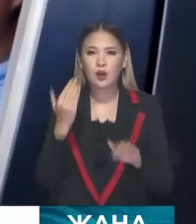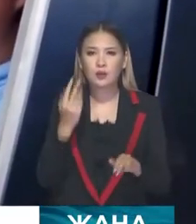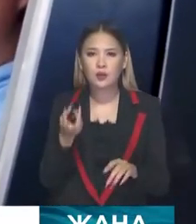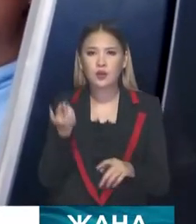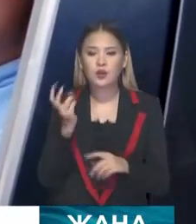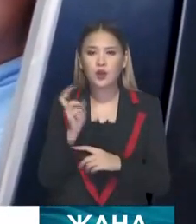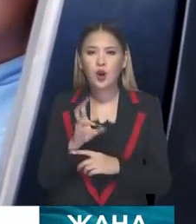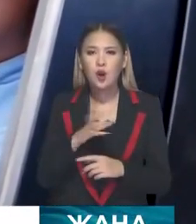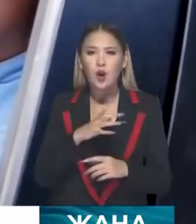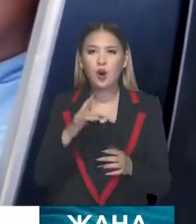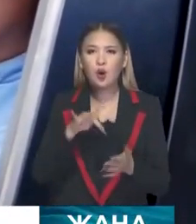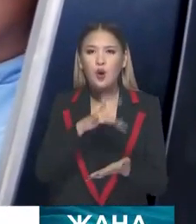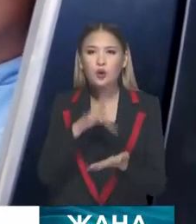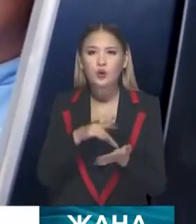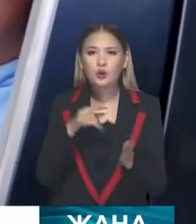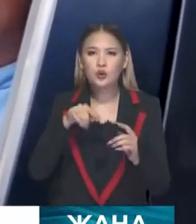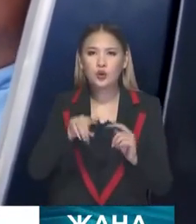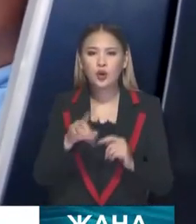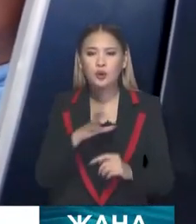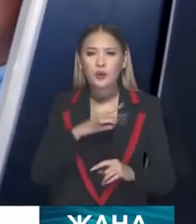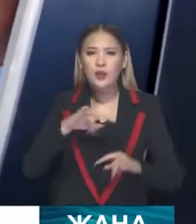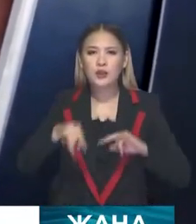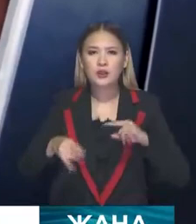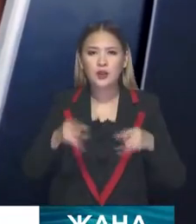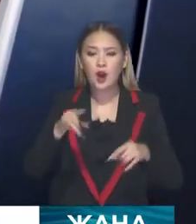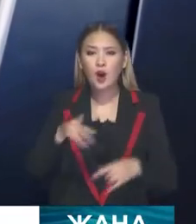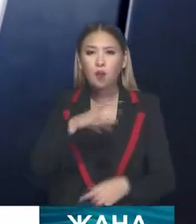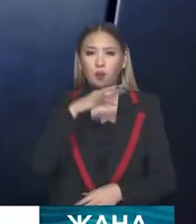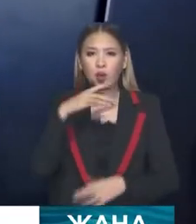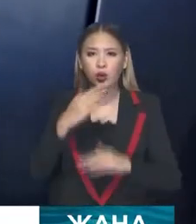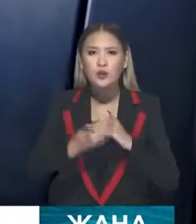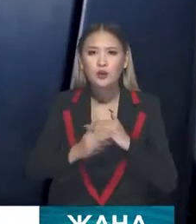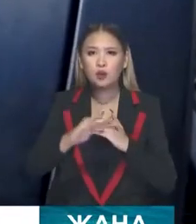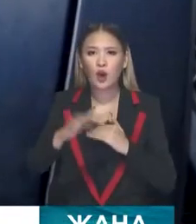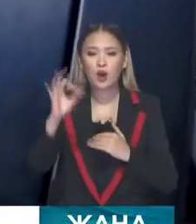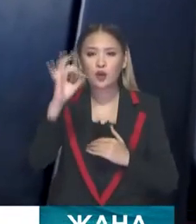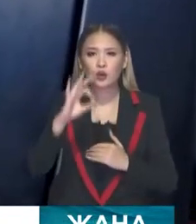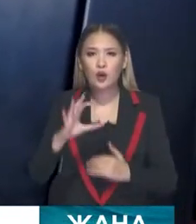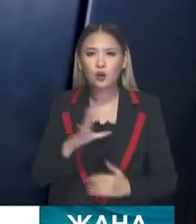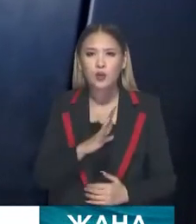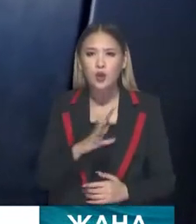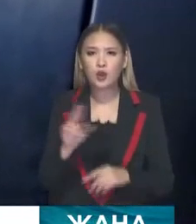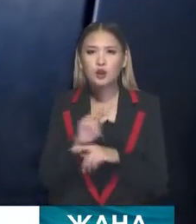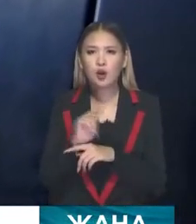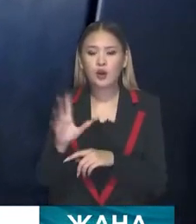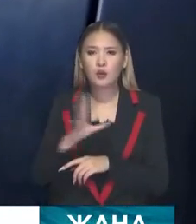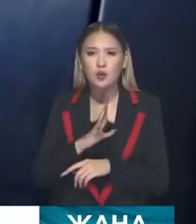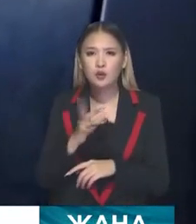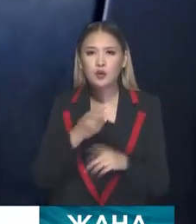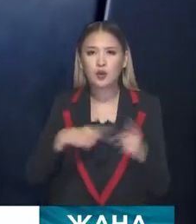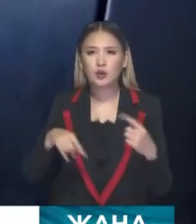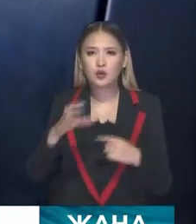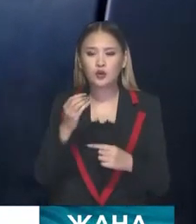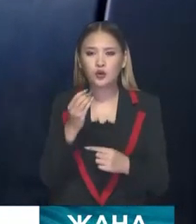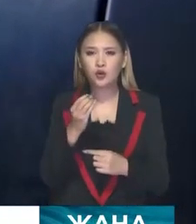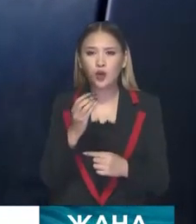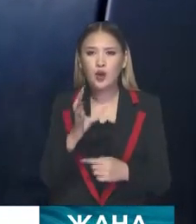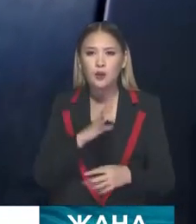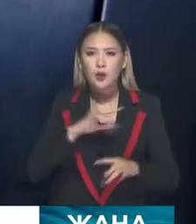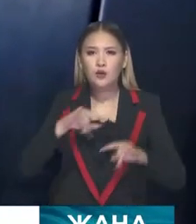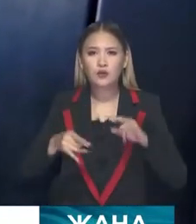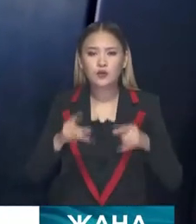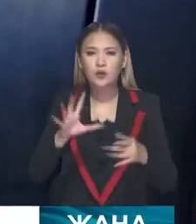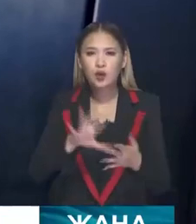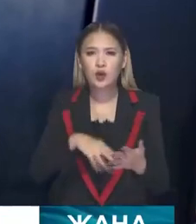қаланың ішінде. Қаланың іштерін бәрі жол шұрық дейсік. Мысалы, күні кеше мына жолдардың бәрін жасады, мына ешқандай айналма жол ішіне қарастырмаған шұрық тесік